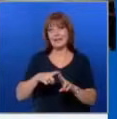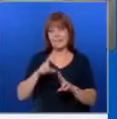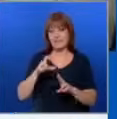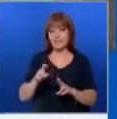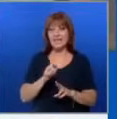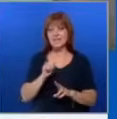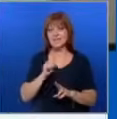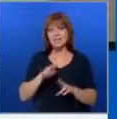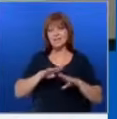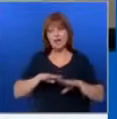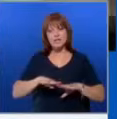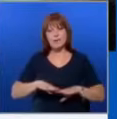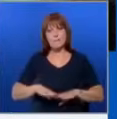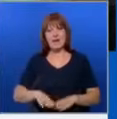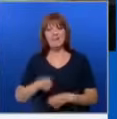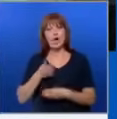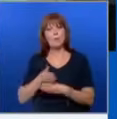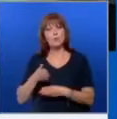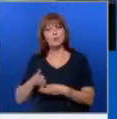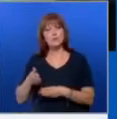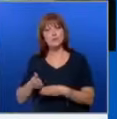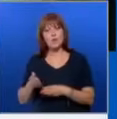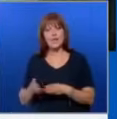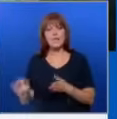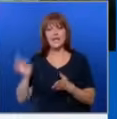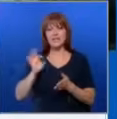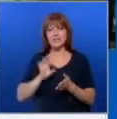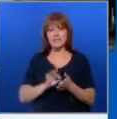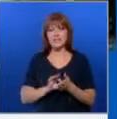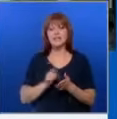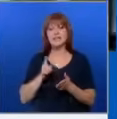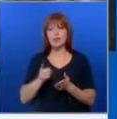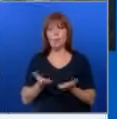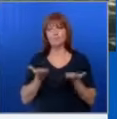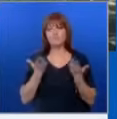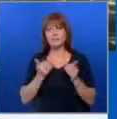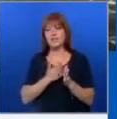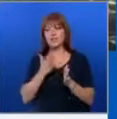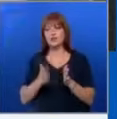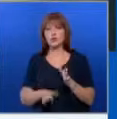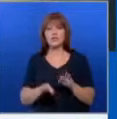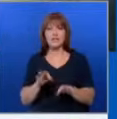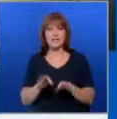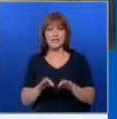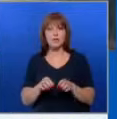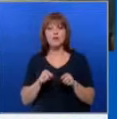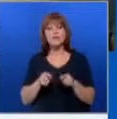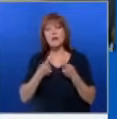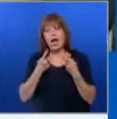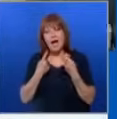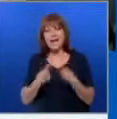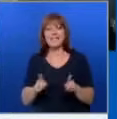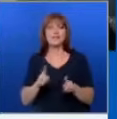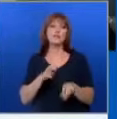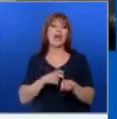за да не се забавя процедурата и да се стигне до предсрочни парламентарни избори. Днес обаче картината е коренно различна